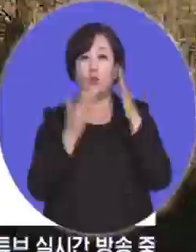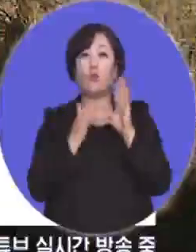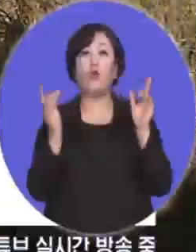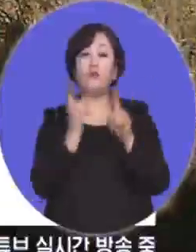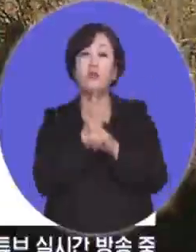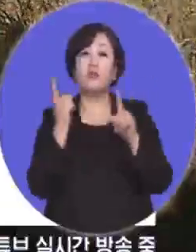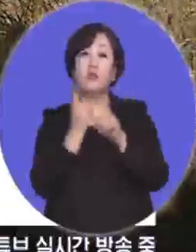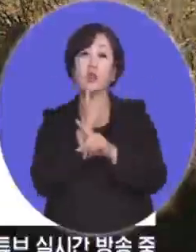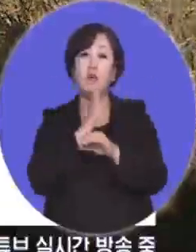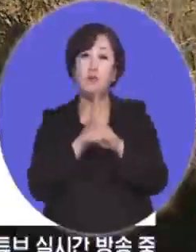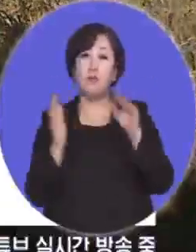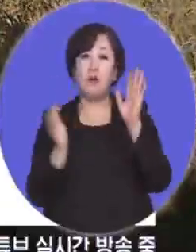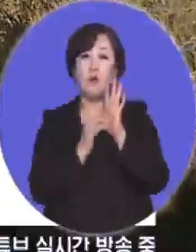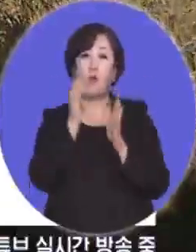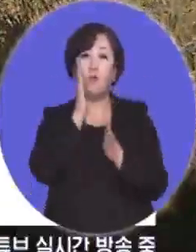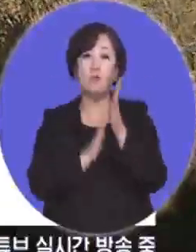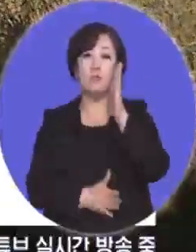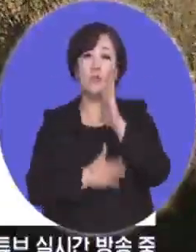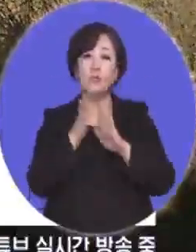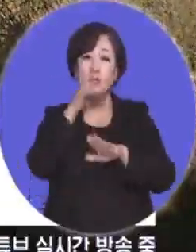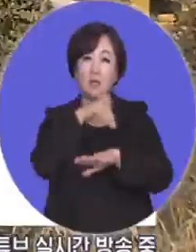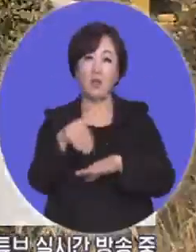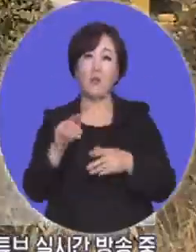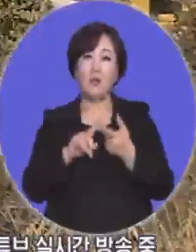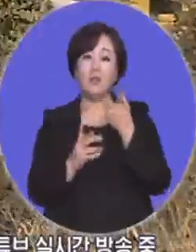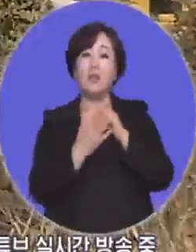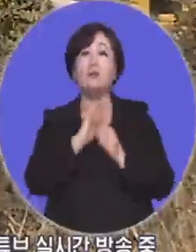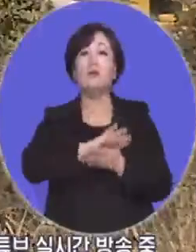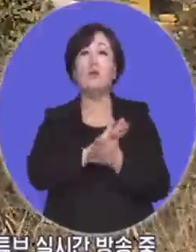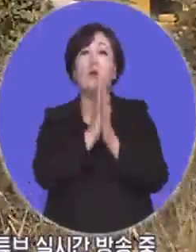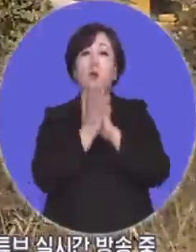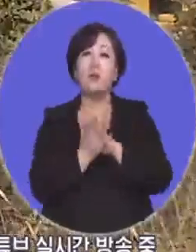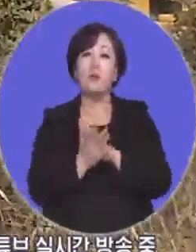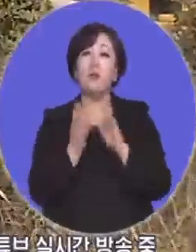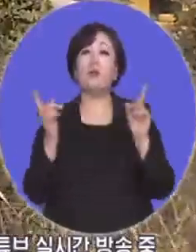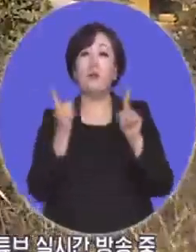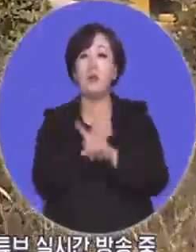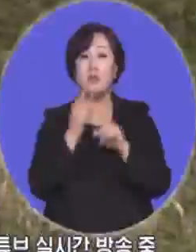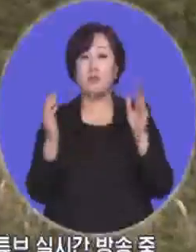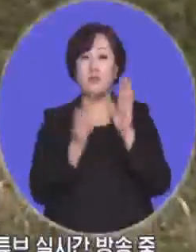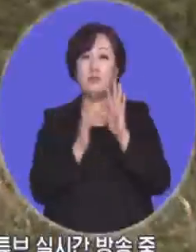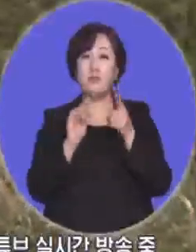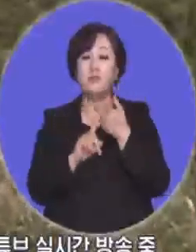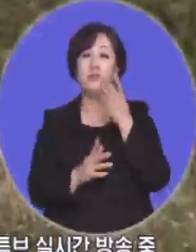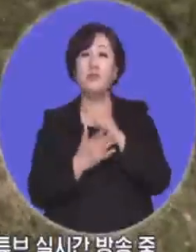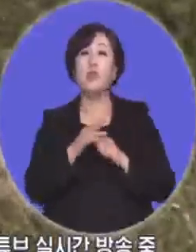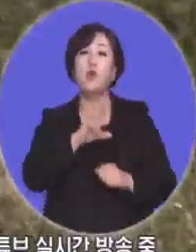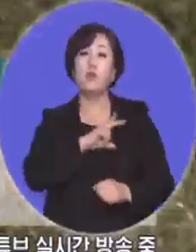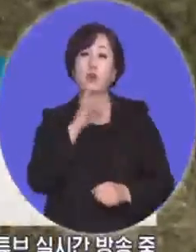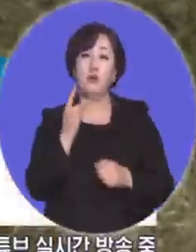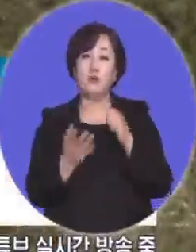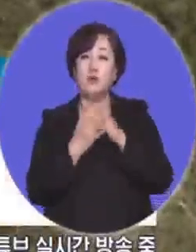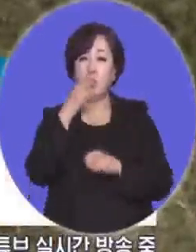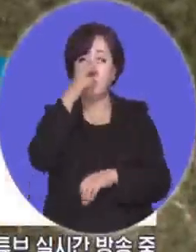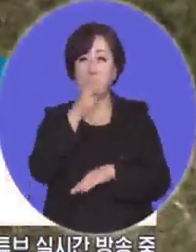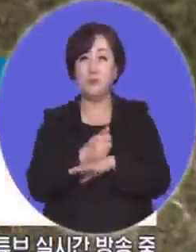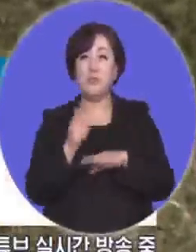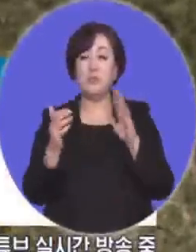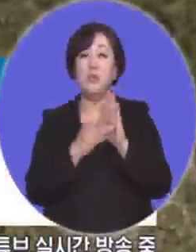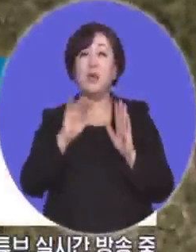교육부 중위에 이어 울산시 도시계획도 변경했기 때문입니다 도시계획 위원회 심의를